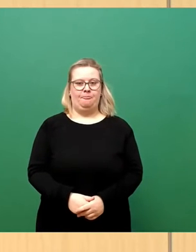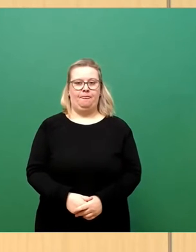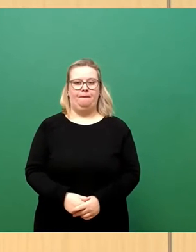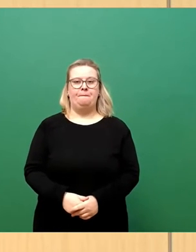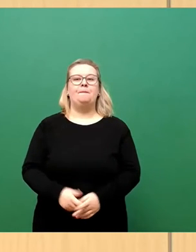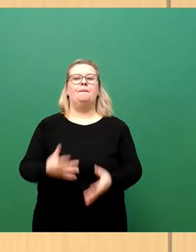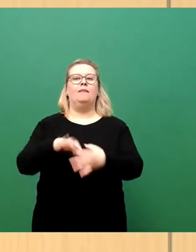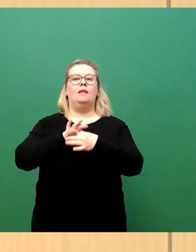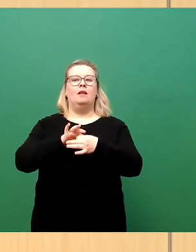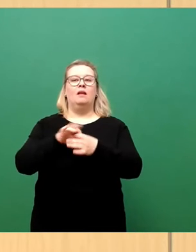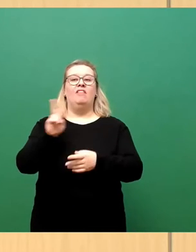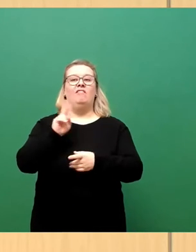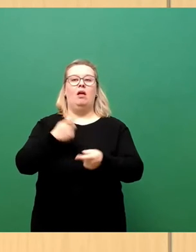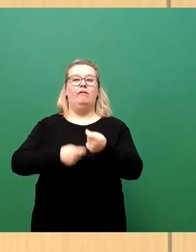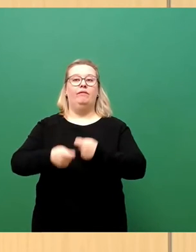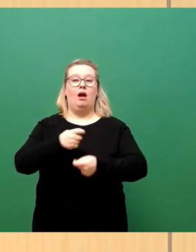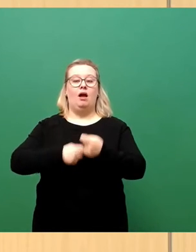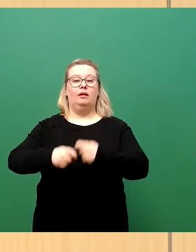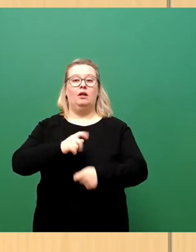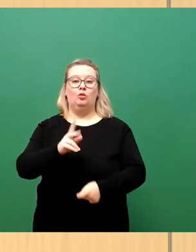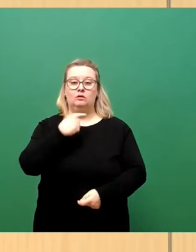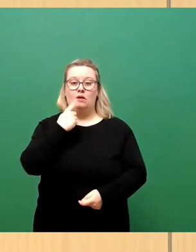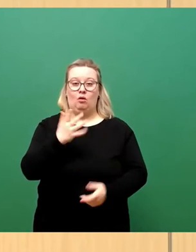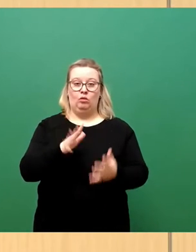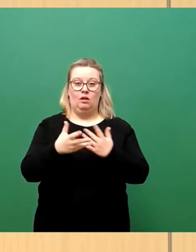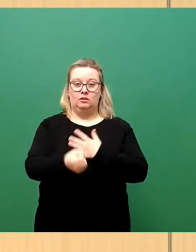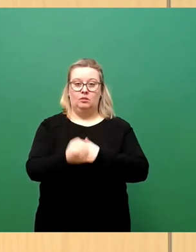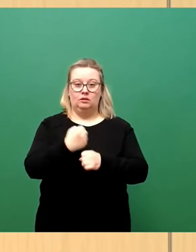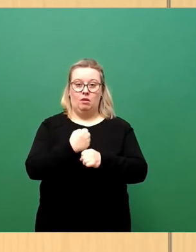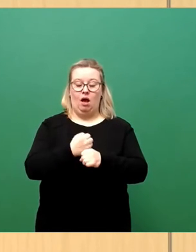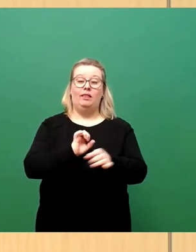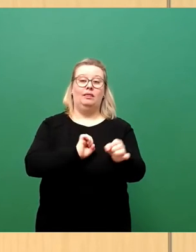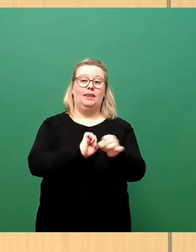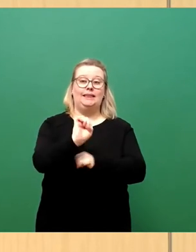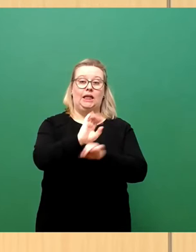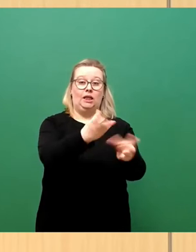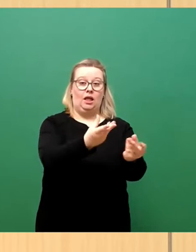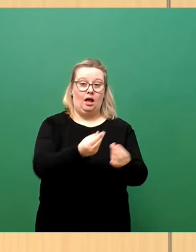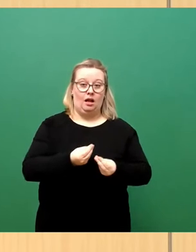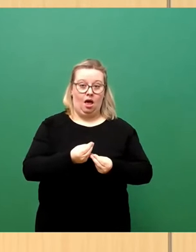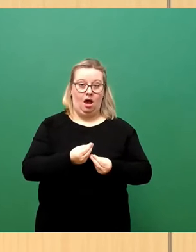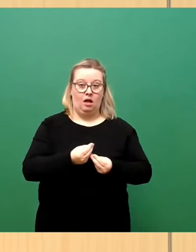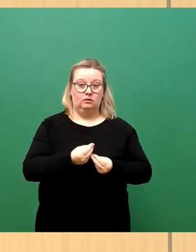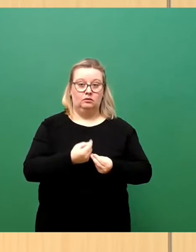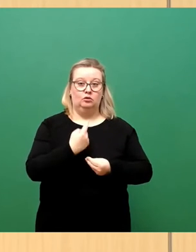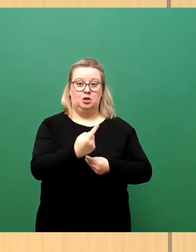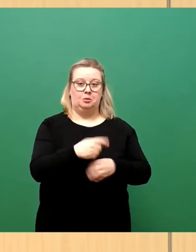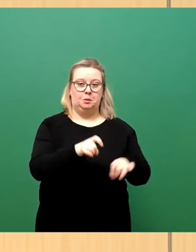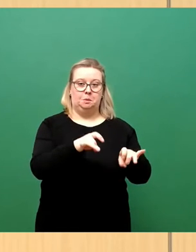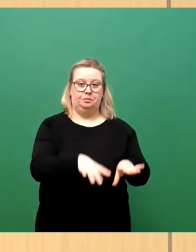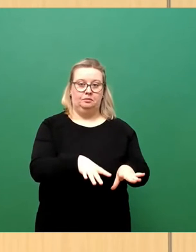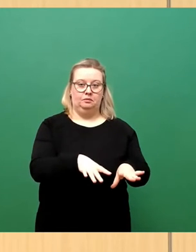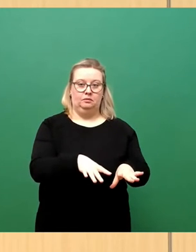wer dort eigentlich verhandelt hat, will ich auch an dieser Stelle transparent machen. Die Dissidenten sind eingeladen worden, haben aber selbst darauf verzichtet, überhaupt an